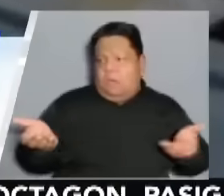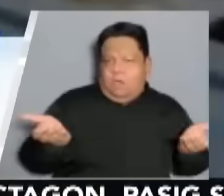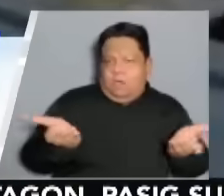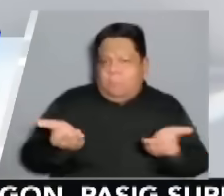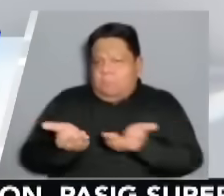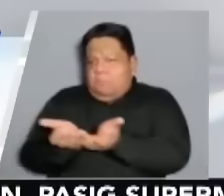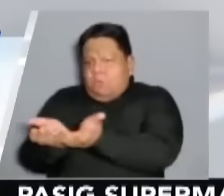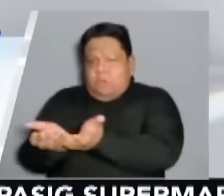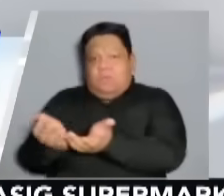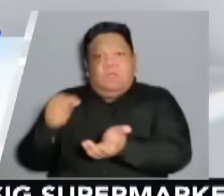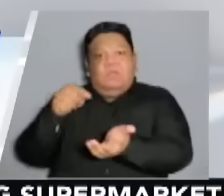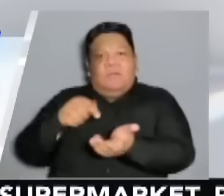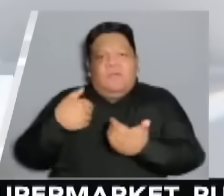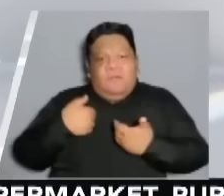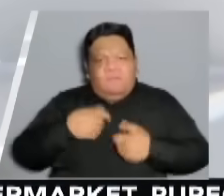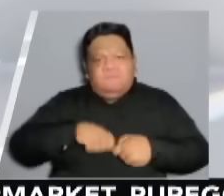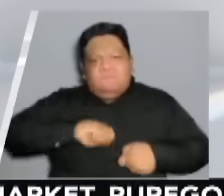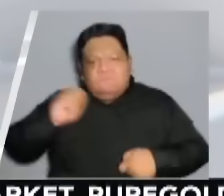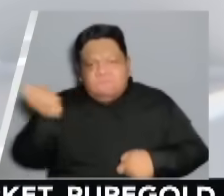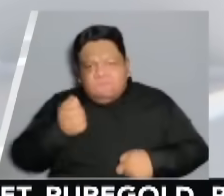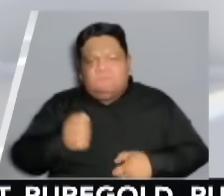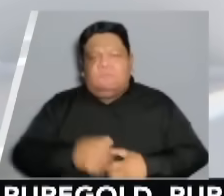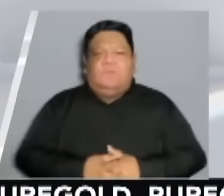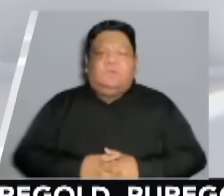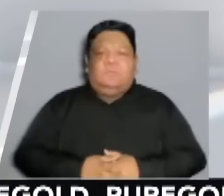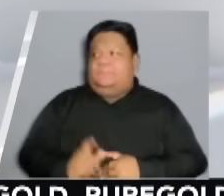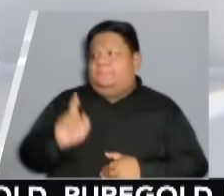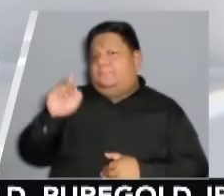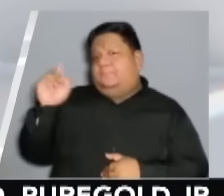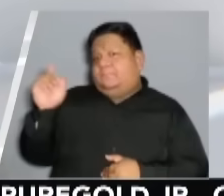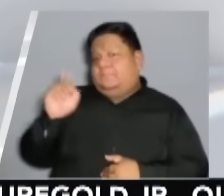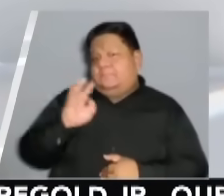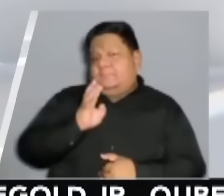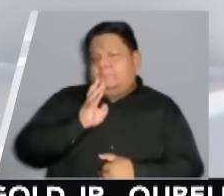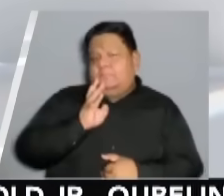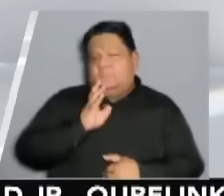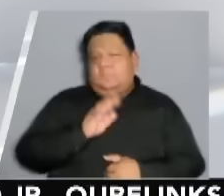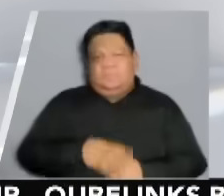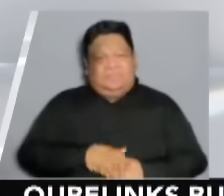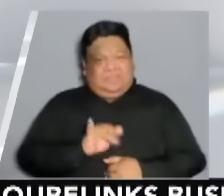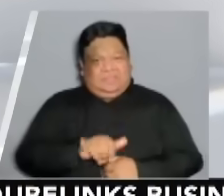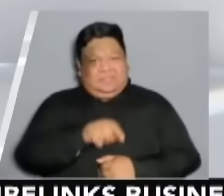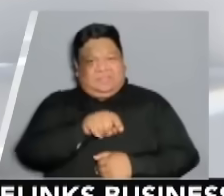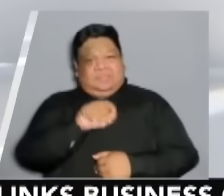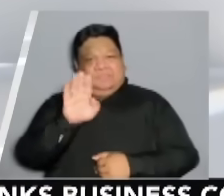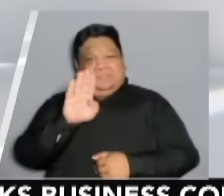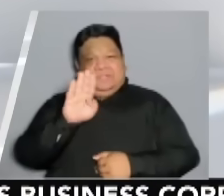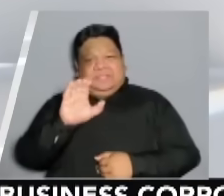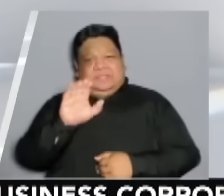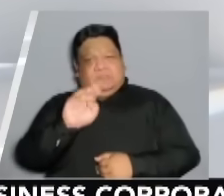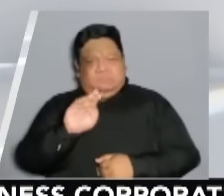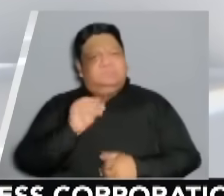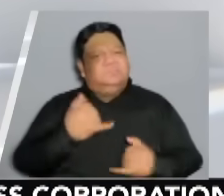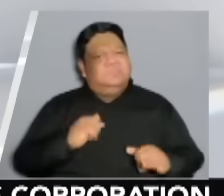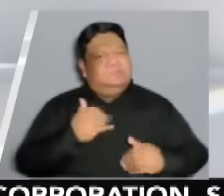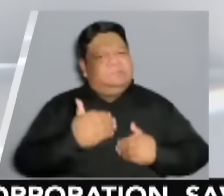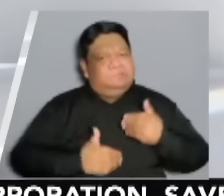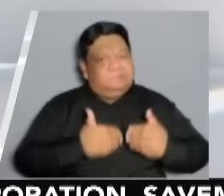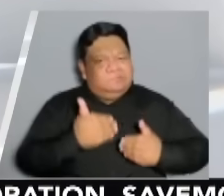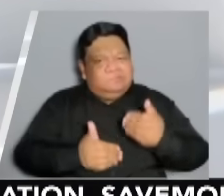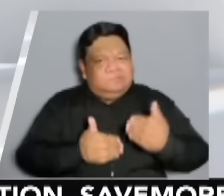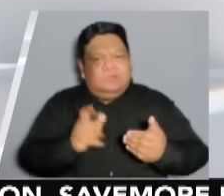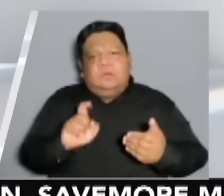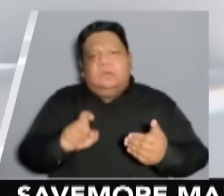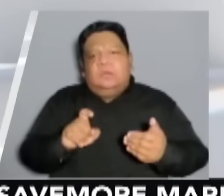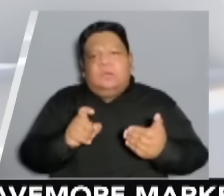patalim. The BCM is an ongoing process. Okay. For me, it has yet to really prove its effectiveness given that okay. This